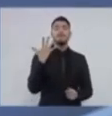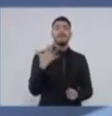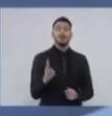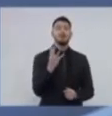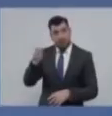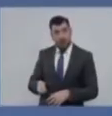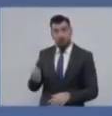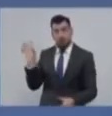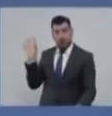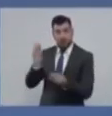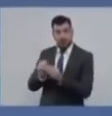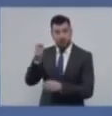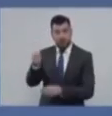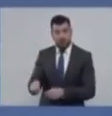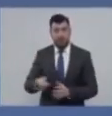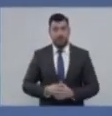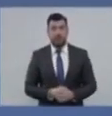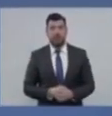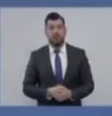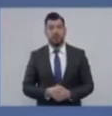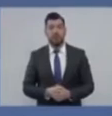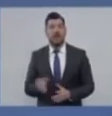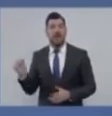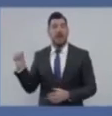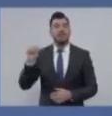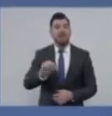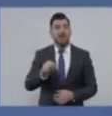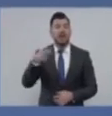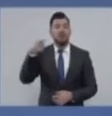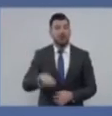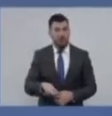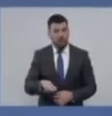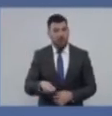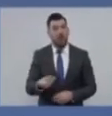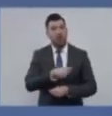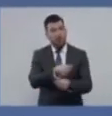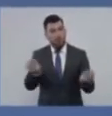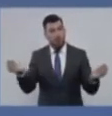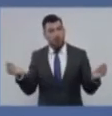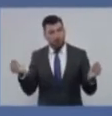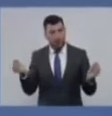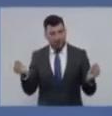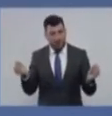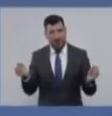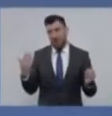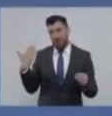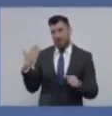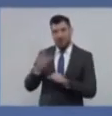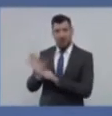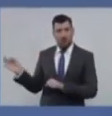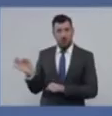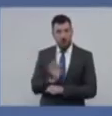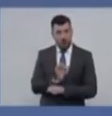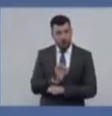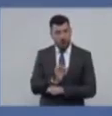καταναλωτές ο αναπληρωτής υπουργός οικονομικών θεόδωρος σκυλακάκης δήλωσε ότι τα μέτρα δεν είναι οριζόντια γιατί είναι σπάταλα